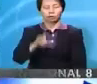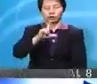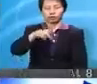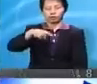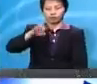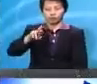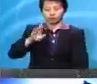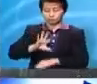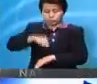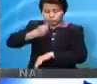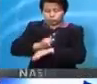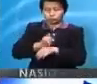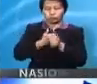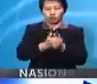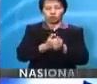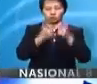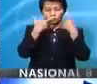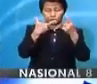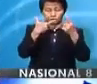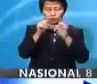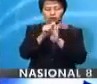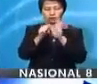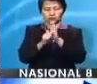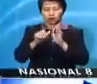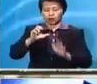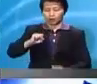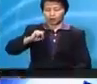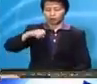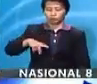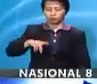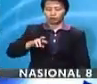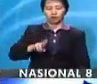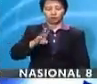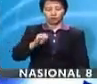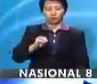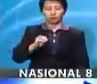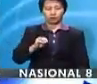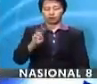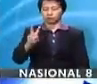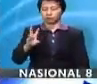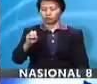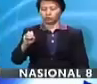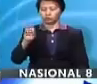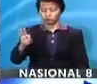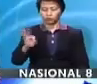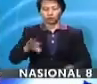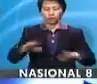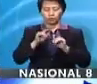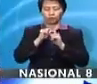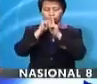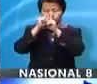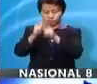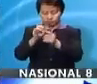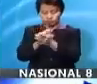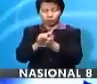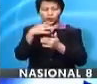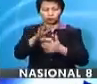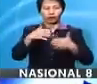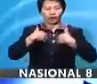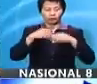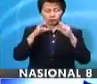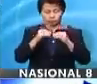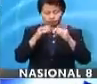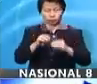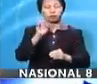LPPR yang diwujudkan mengikut Seksyen 13 Akta Suruhanjaya Pencegahan Rasuah Malaysia 2009 membuat kenyataan itu selepas mengadakan